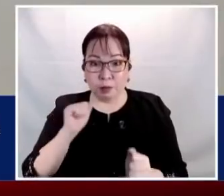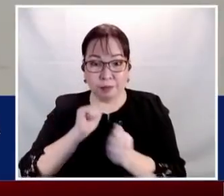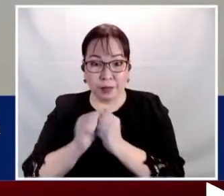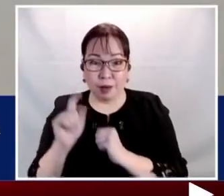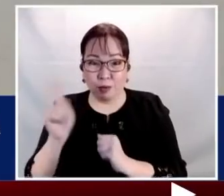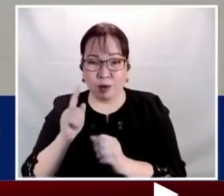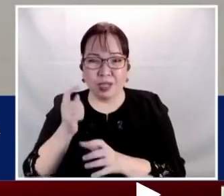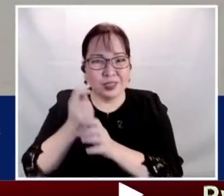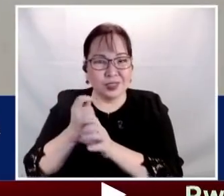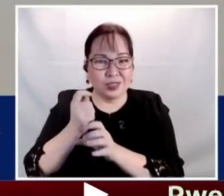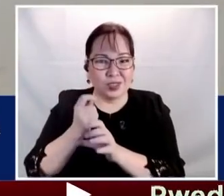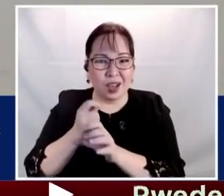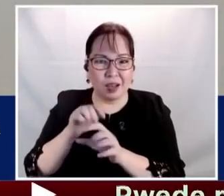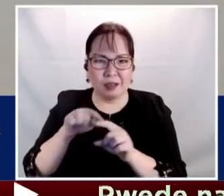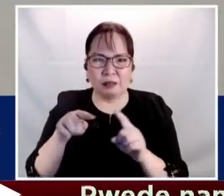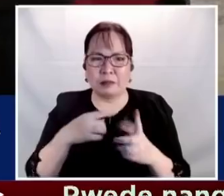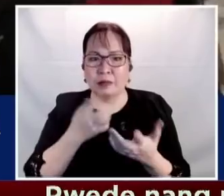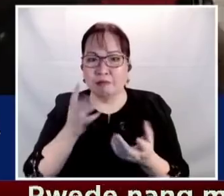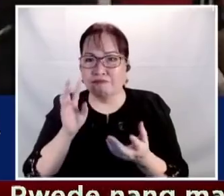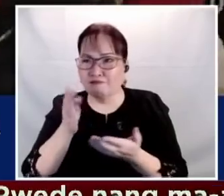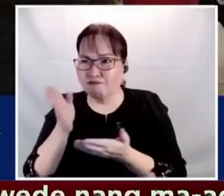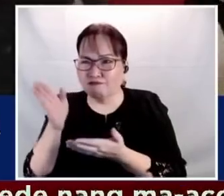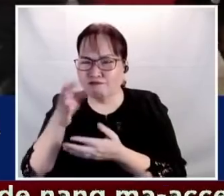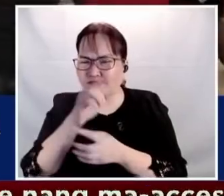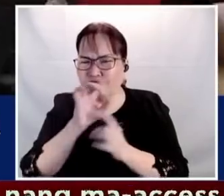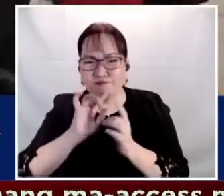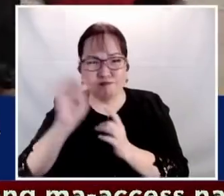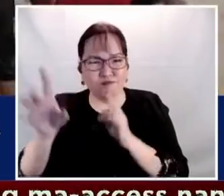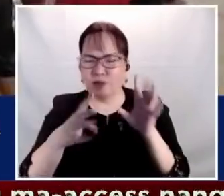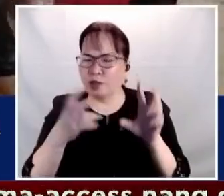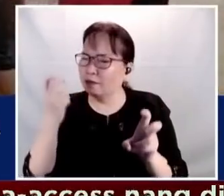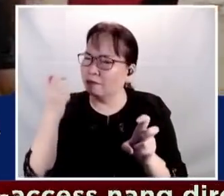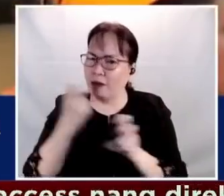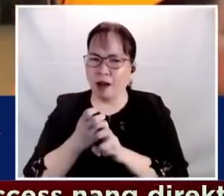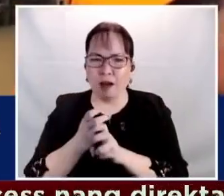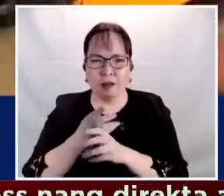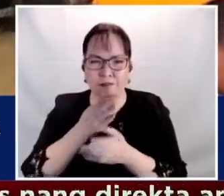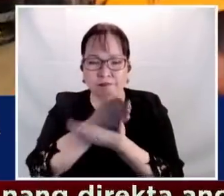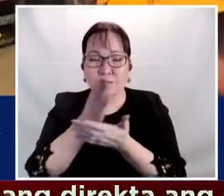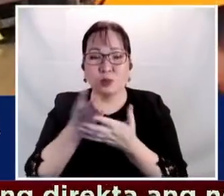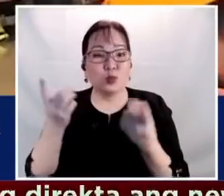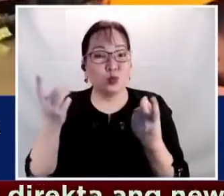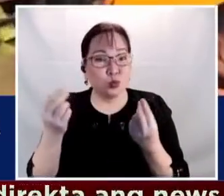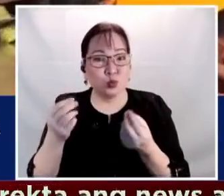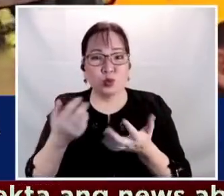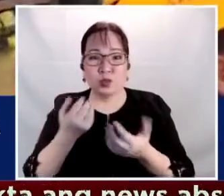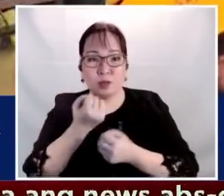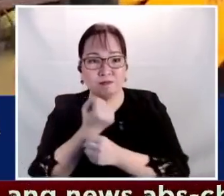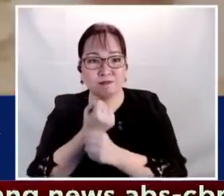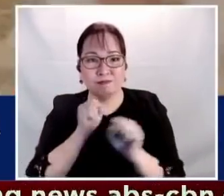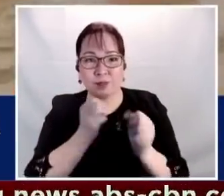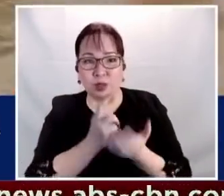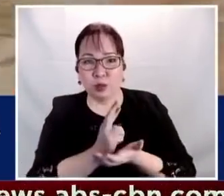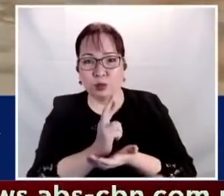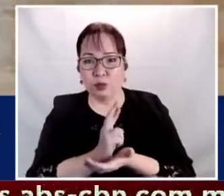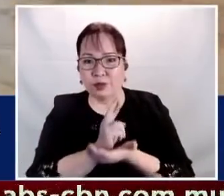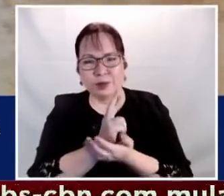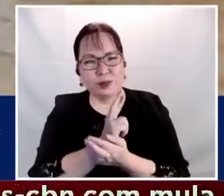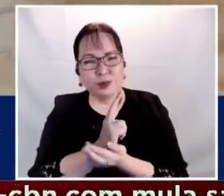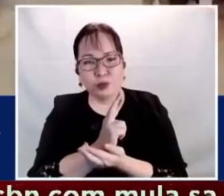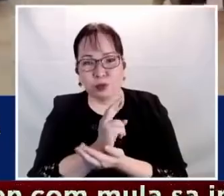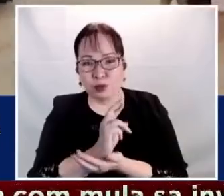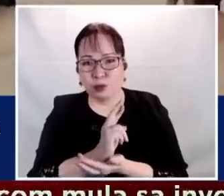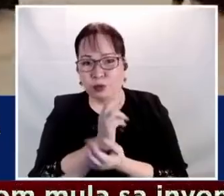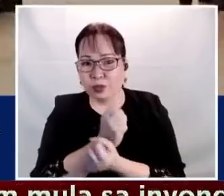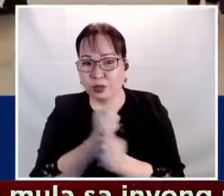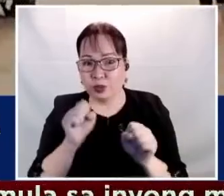hirap puntahan ang mga liblib na lugar. Kaya nagtulong-tulong ang rescue unit sa iba-ibang bahagi ng Leyte para sagipin ang